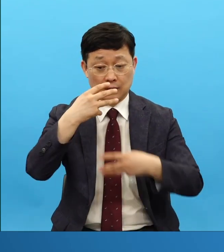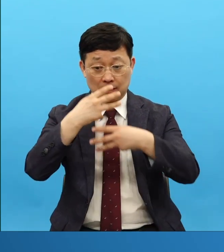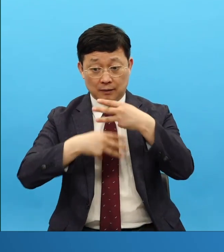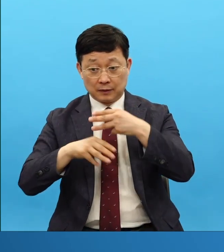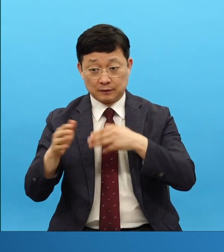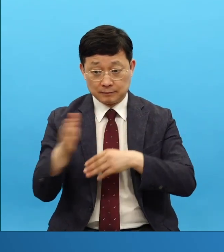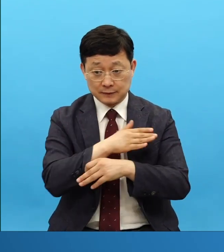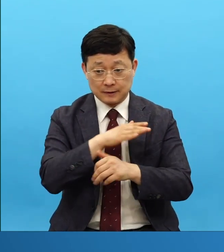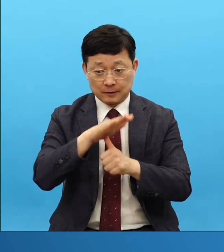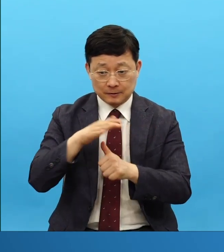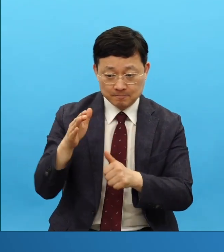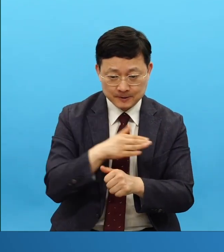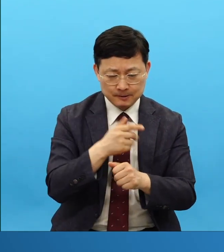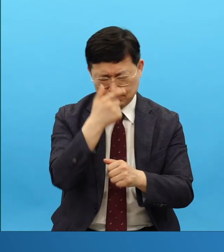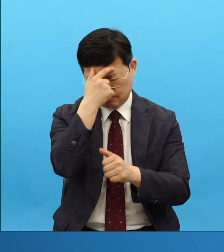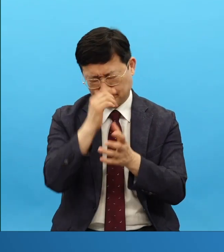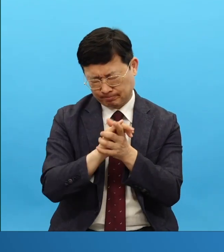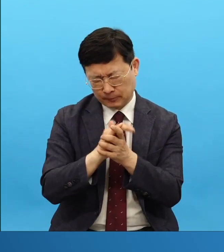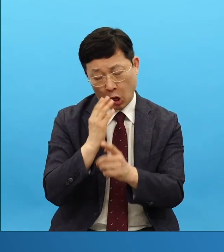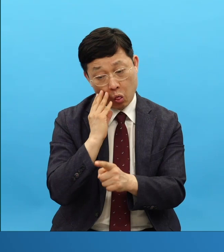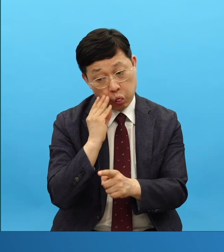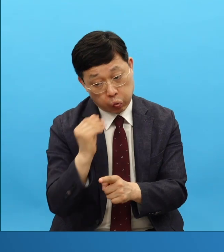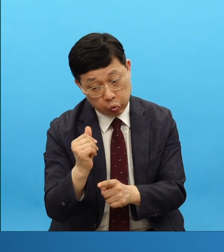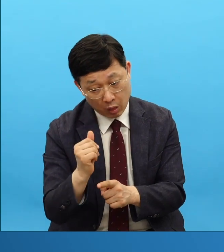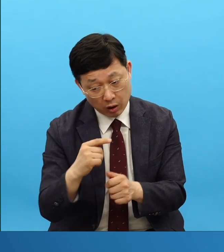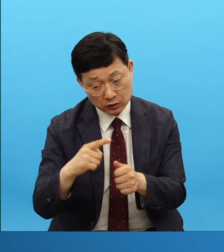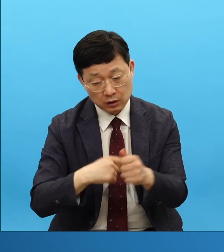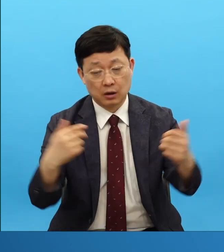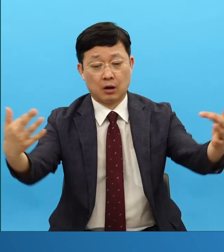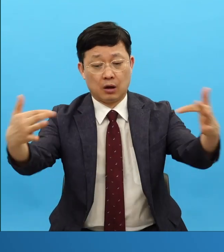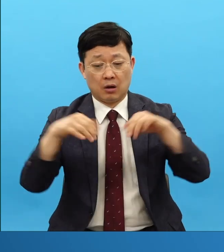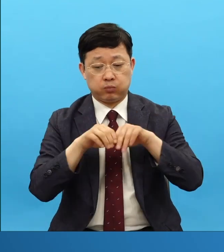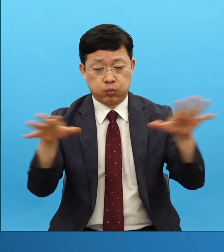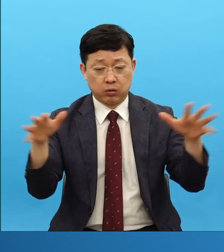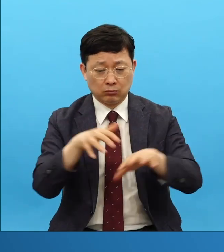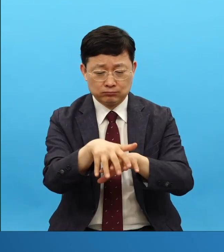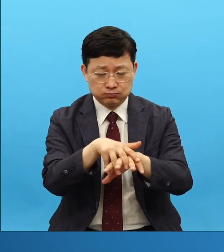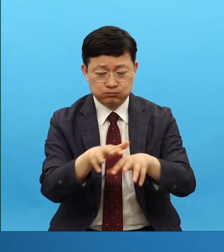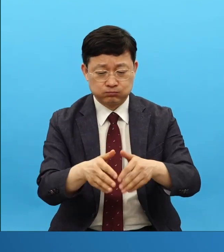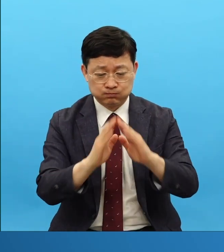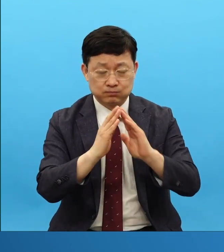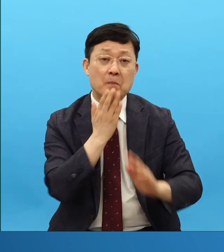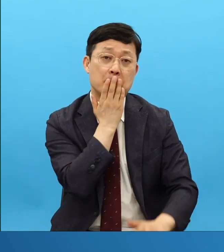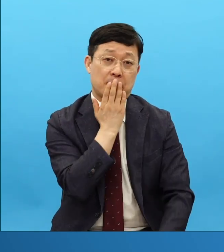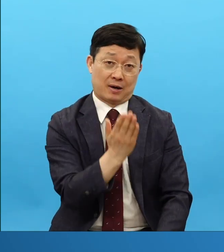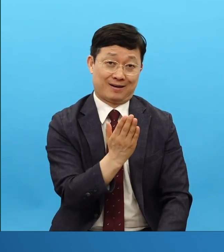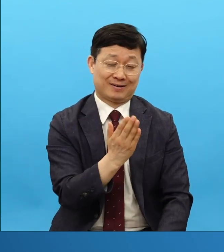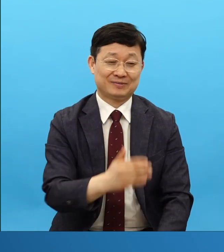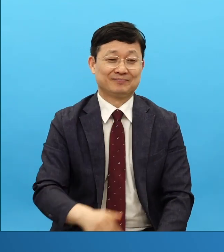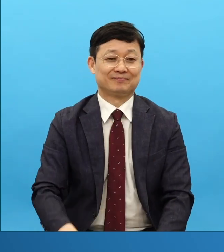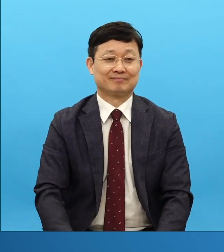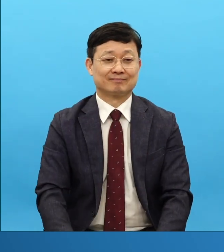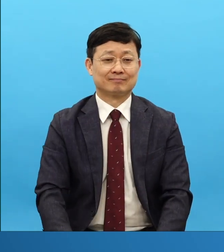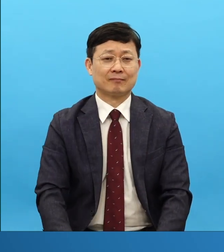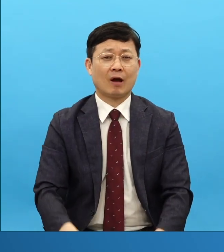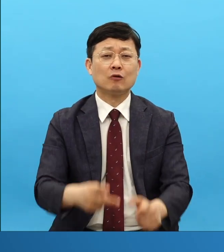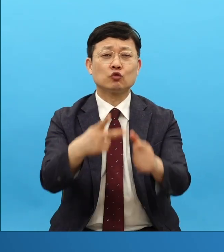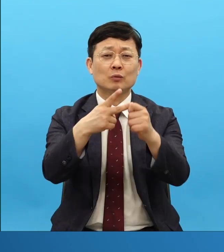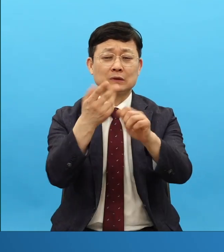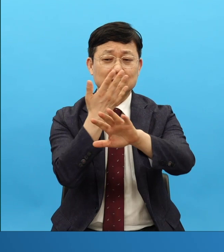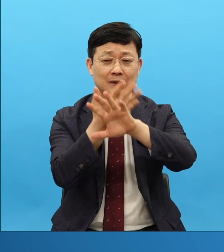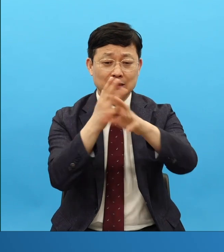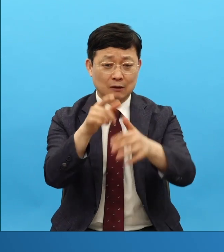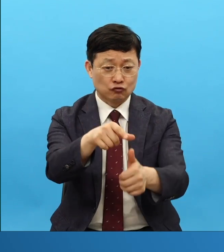이거는 무조건 승리합니다. If you learn how to do this as a remnant, you will absolutely be victorious. 그래야 다른 사람 살릴